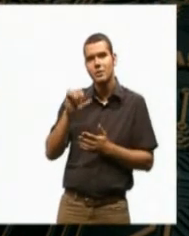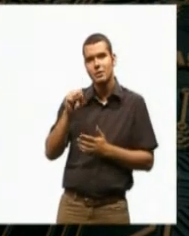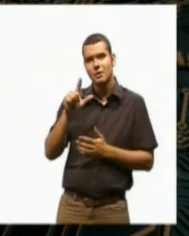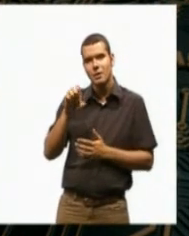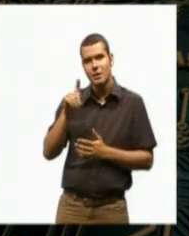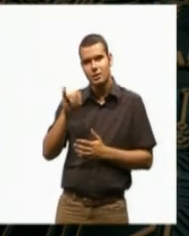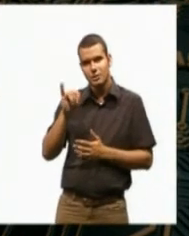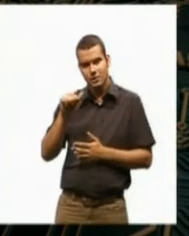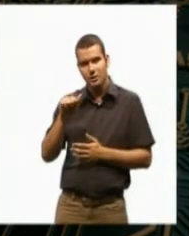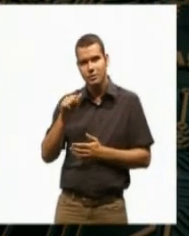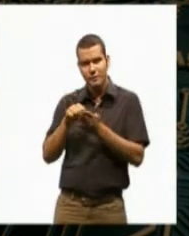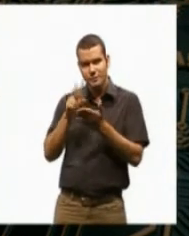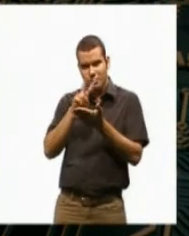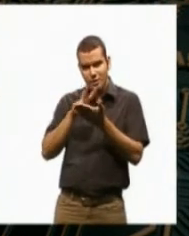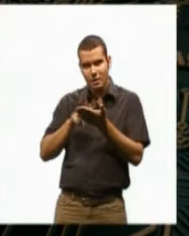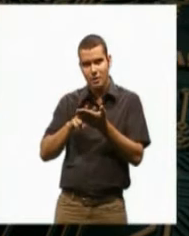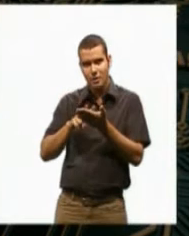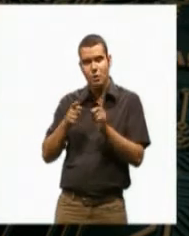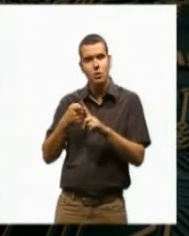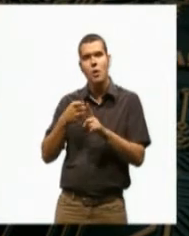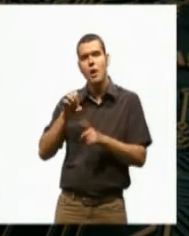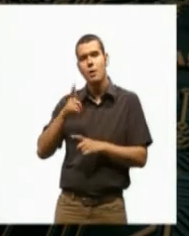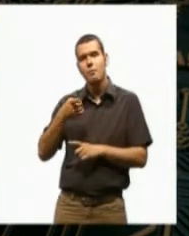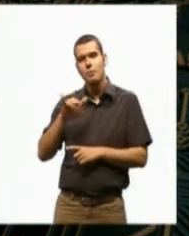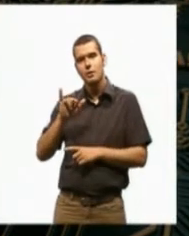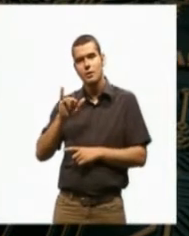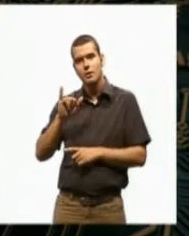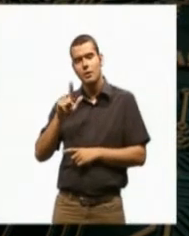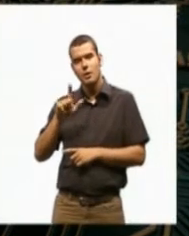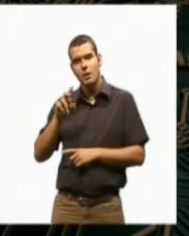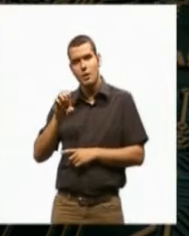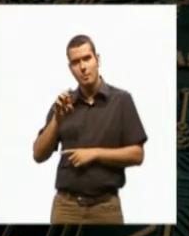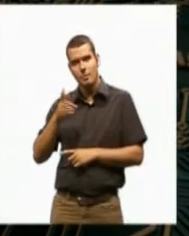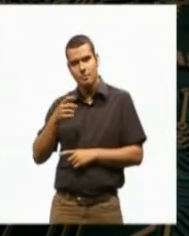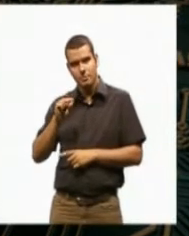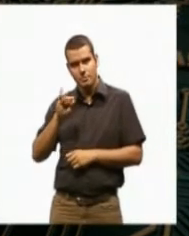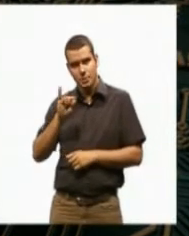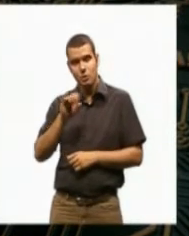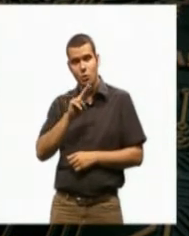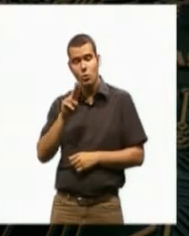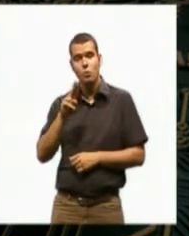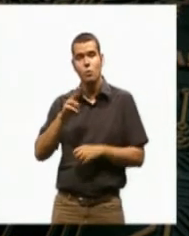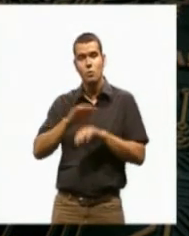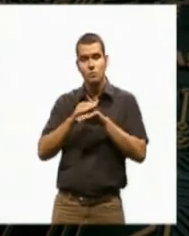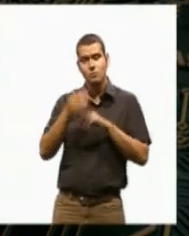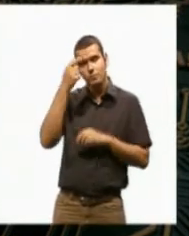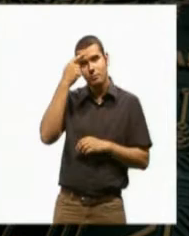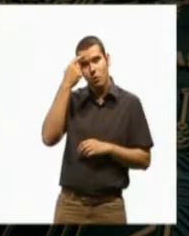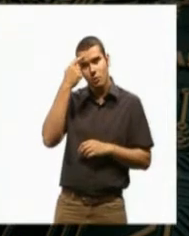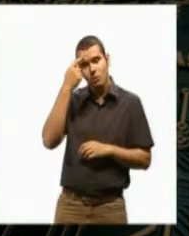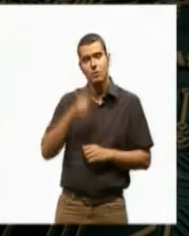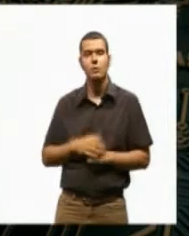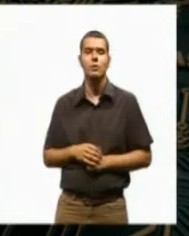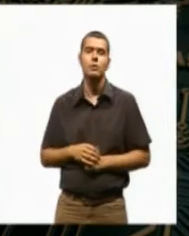ħasbun li Memx il-ħtila ta' kompjuters Perse Mux li daħs teħk jistaw jihdu vantajġ Permis ta' kompjuters Pero